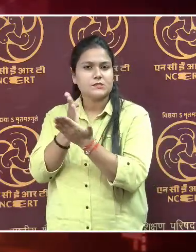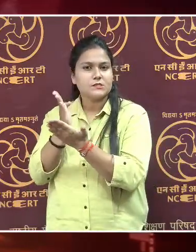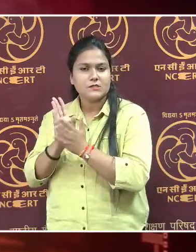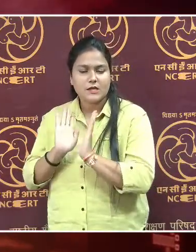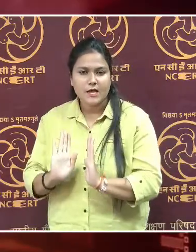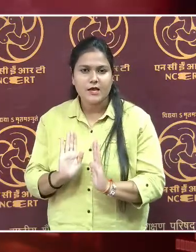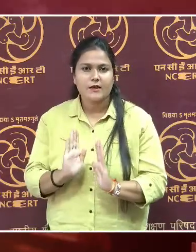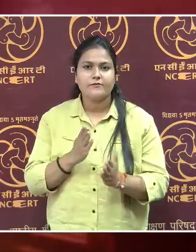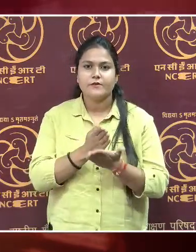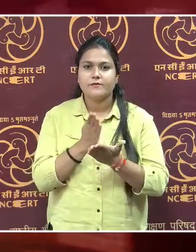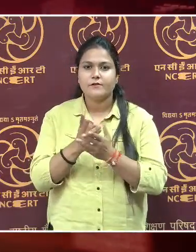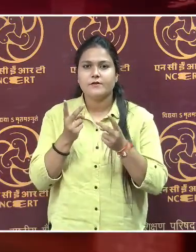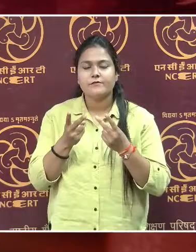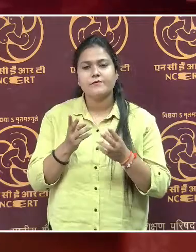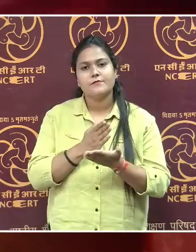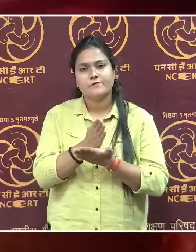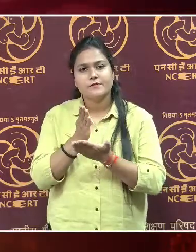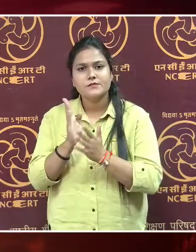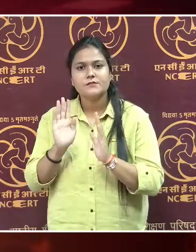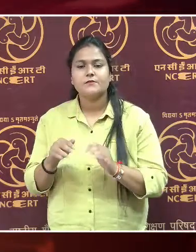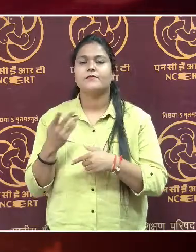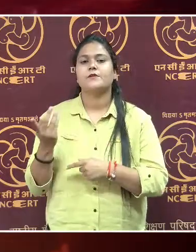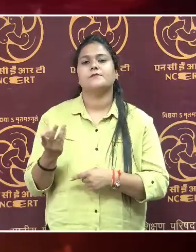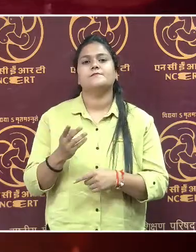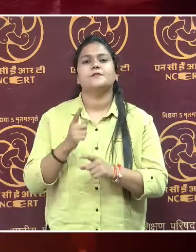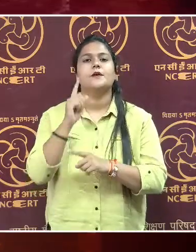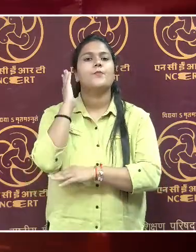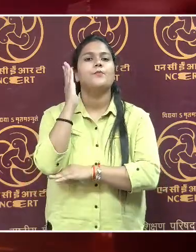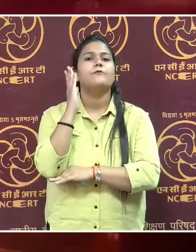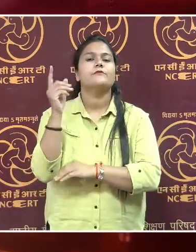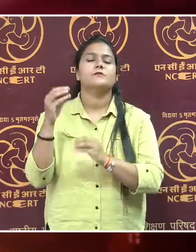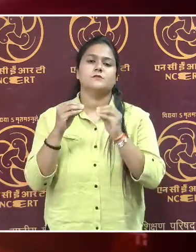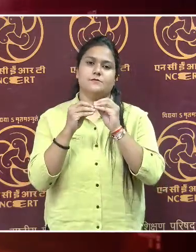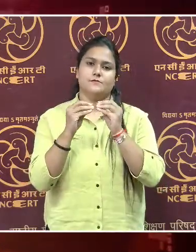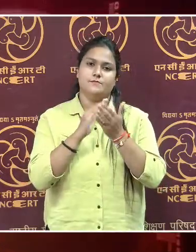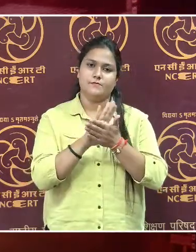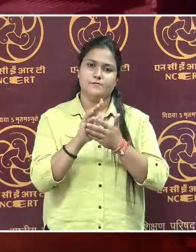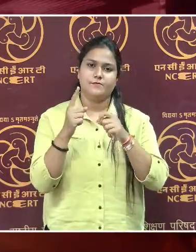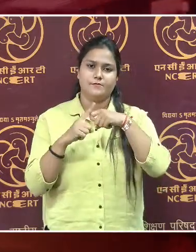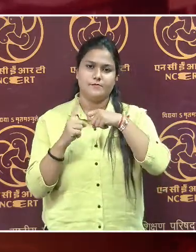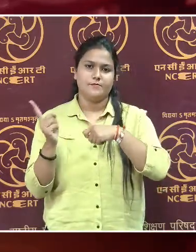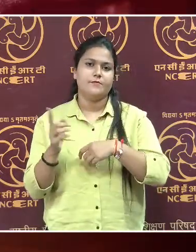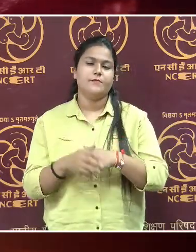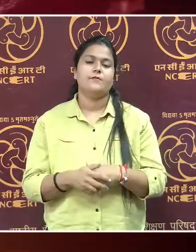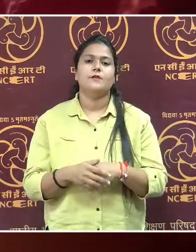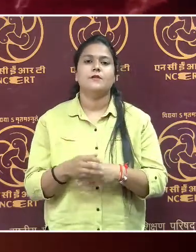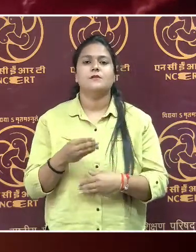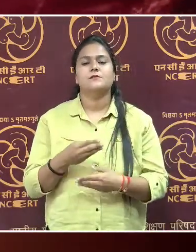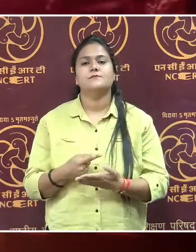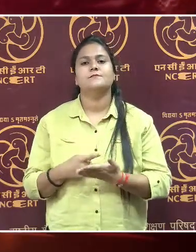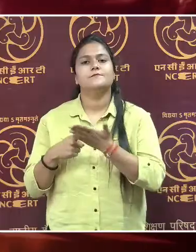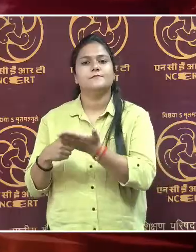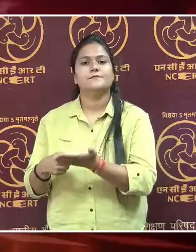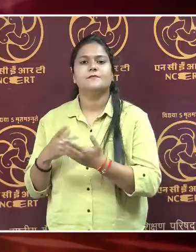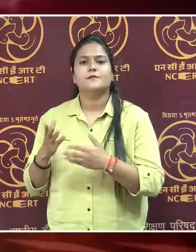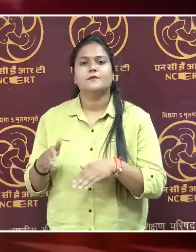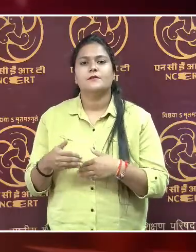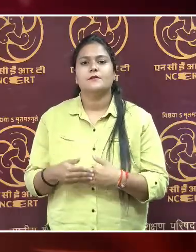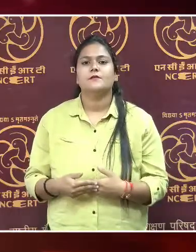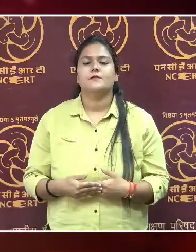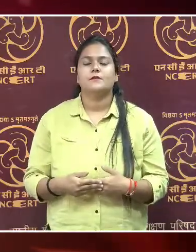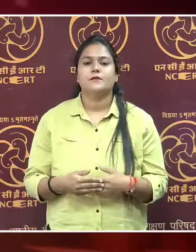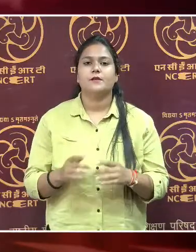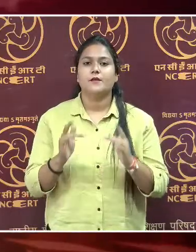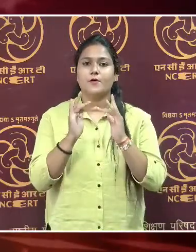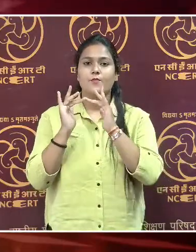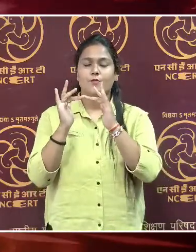बताया. सो आई विल रिक्वेस्ट प्रोफेसर भारती कौशिक टू एक्चुअली throw light on this wonderful initiative that we are taking up,